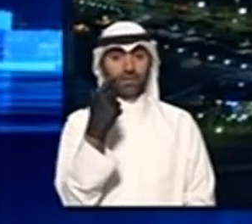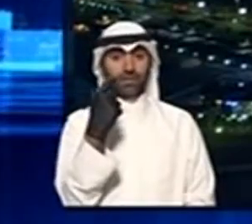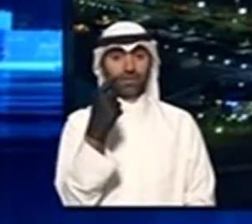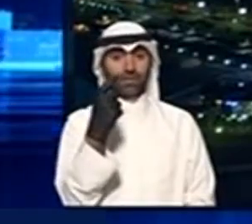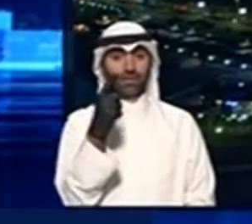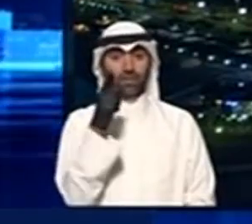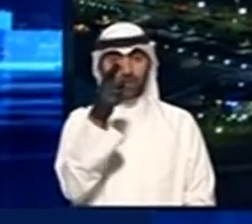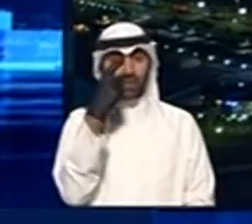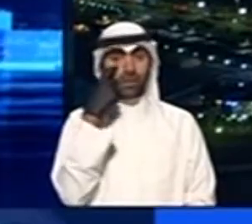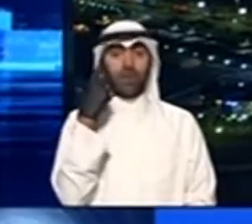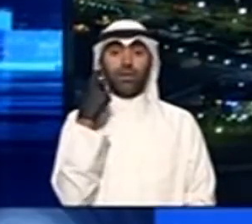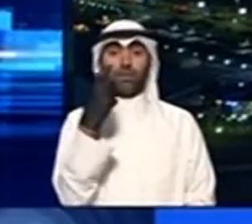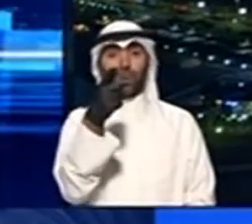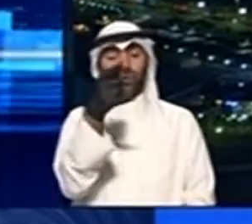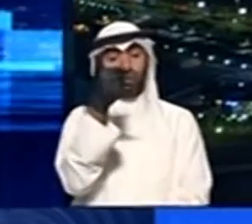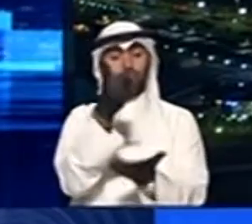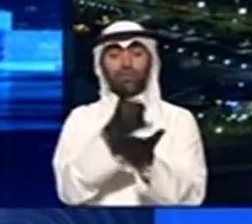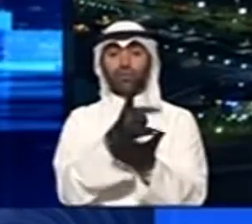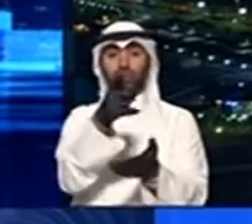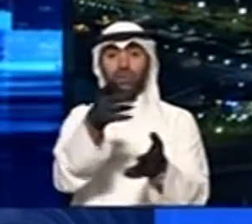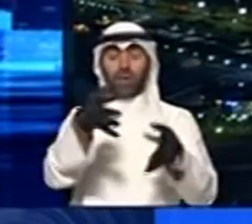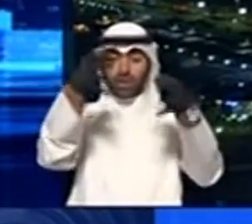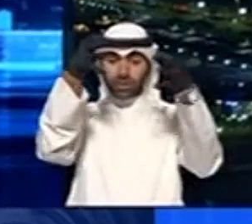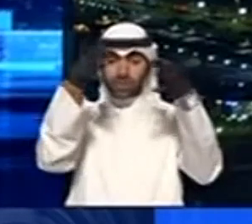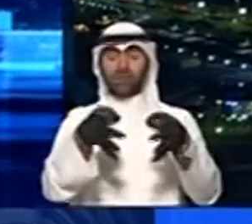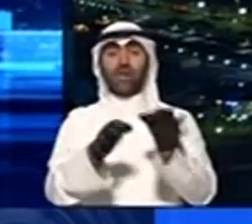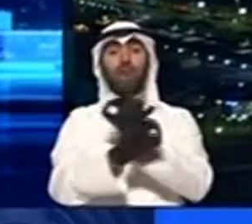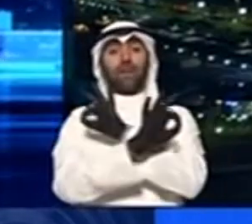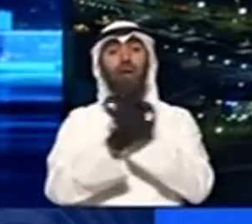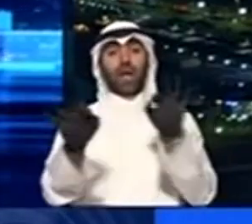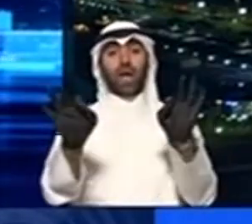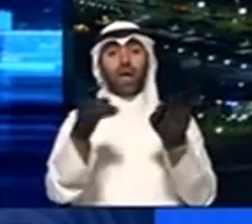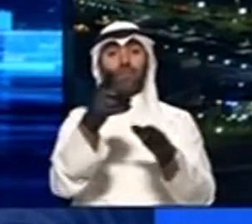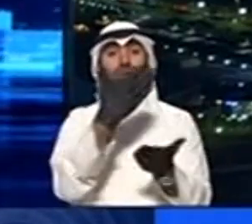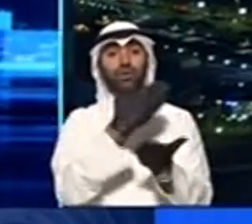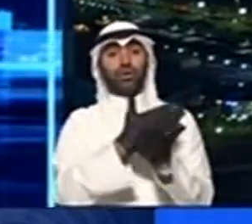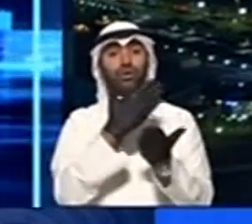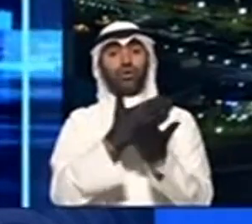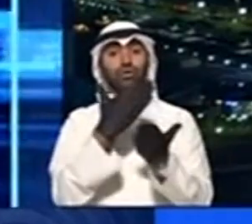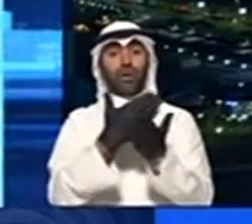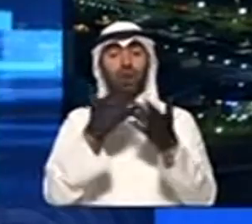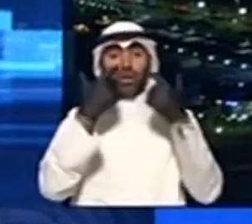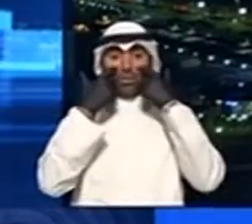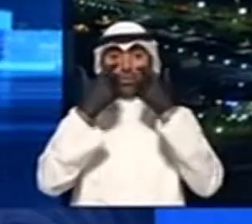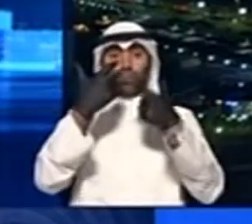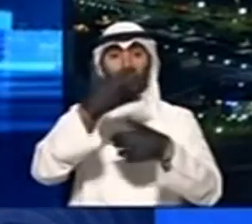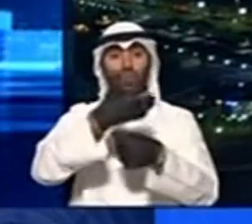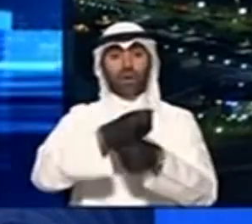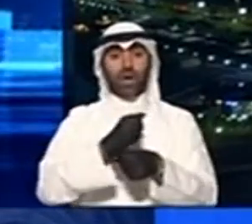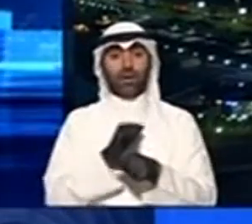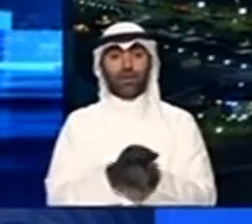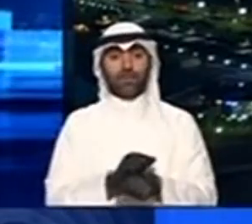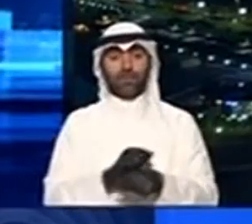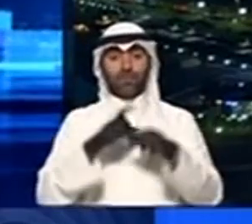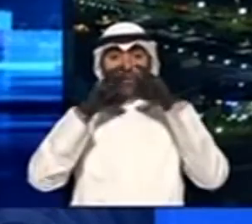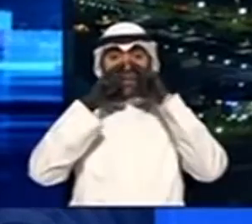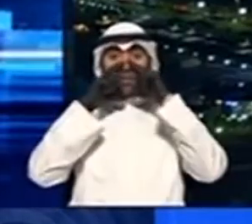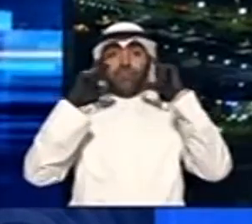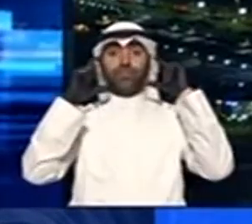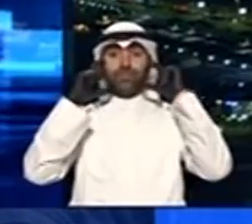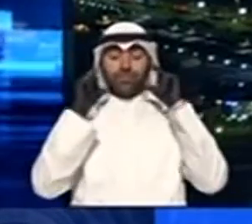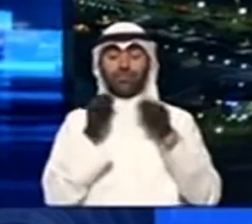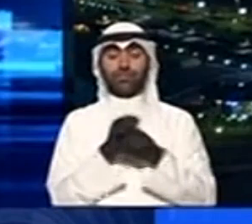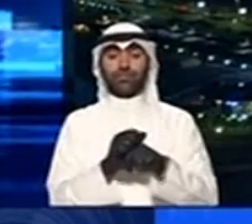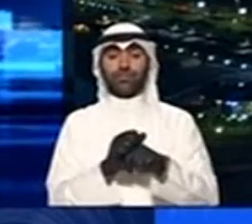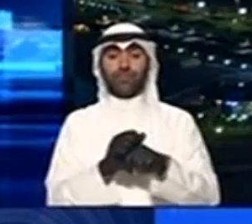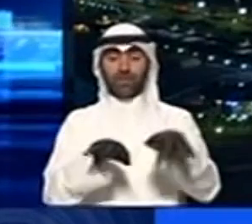بمفهوم النصائح الذهبية التي بدأنا فيها ولازلنا فيها، وأعتقد لآخر لحظة هنتكلم فيها. اللي يتكلم